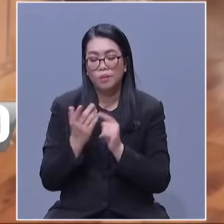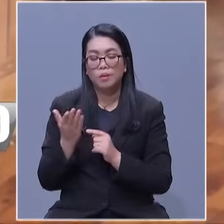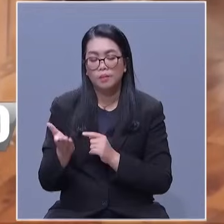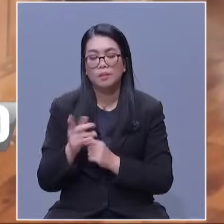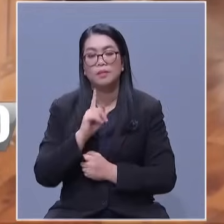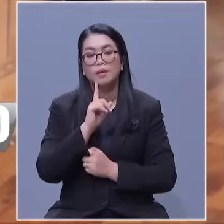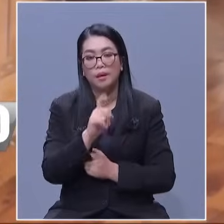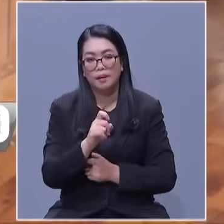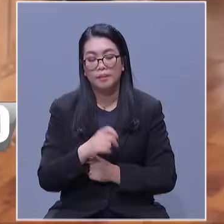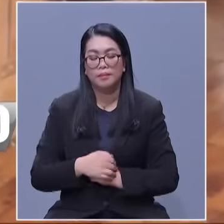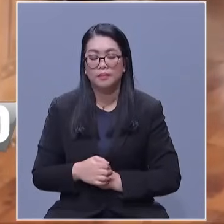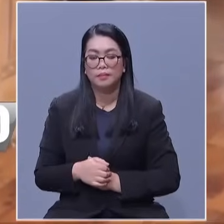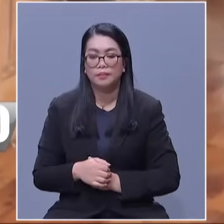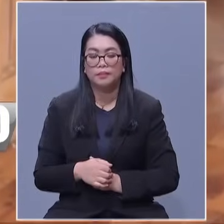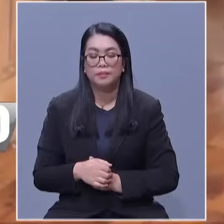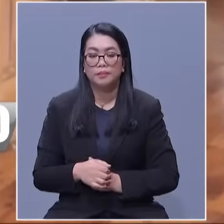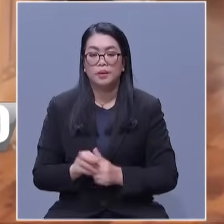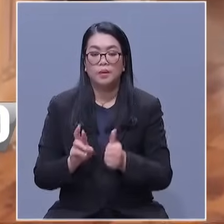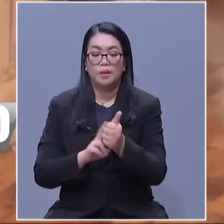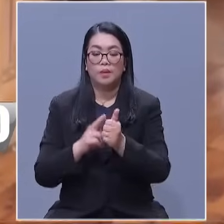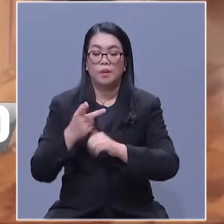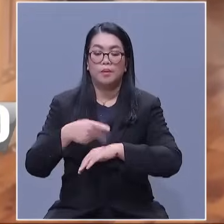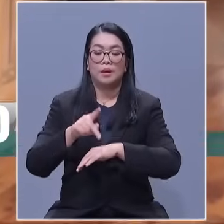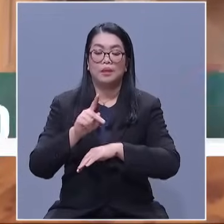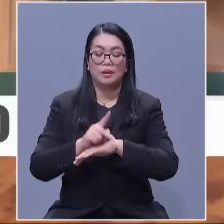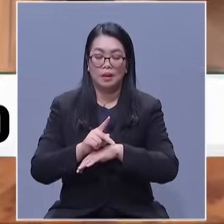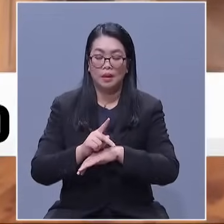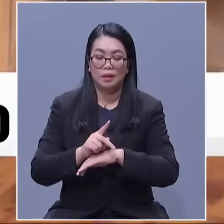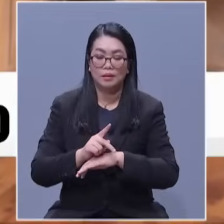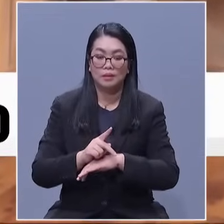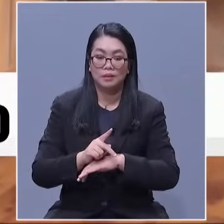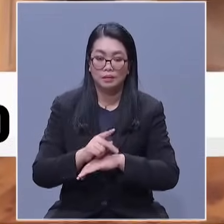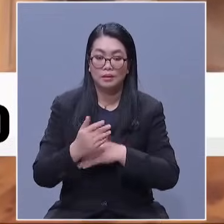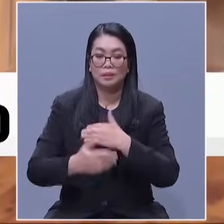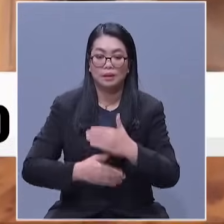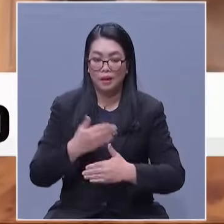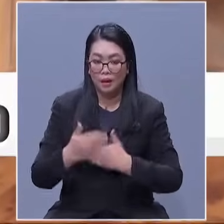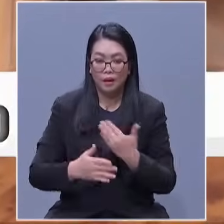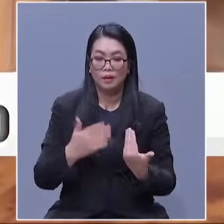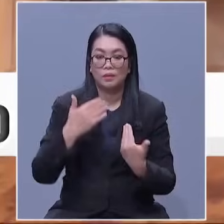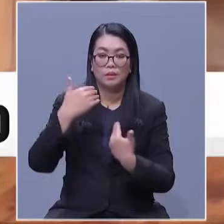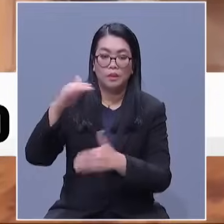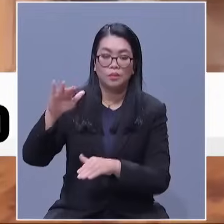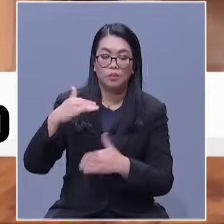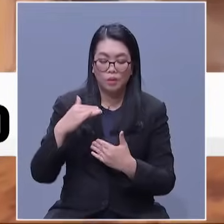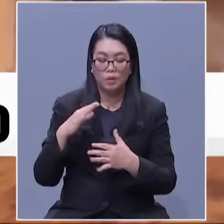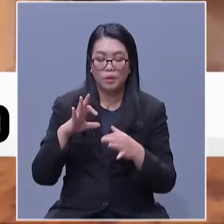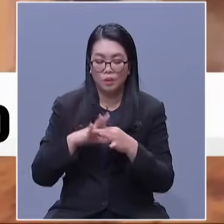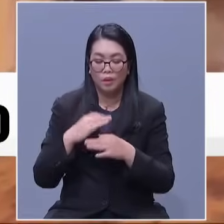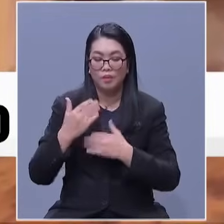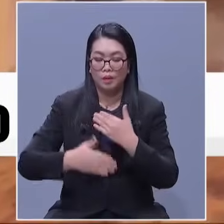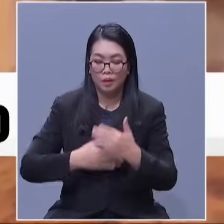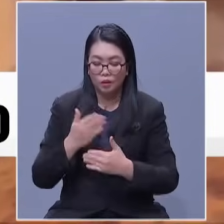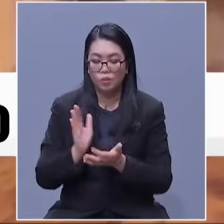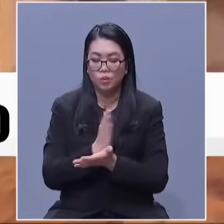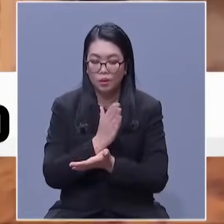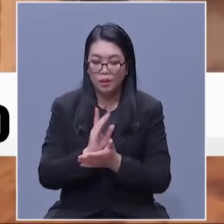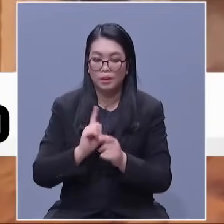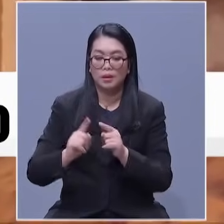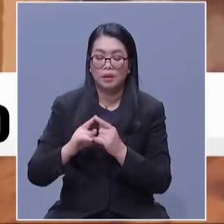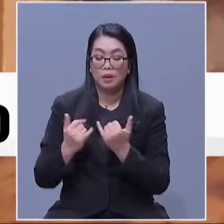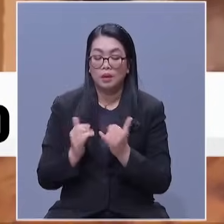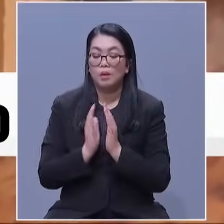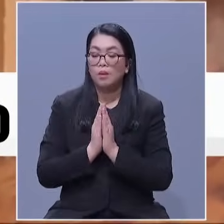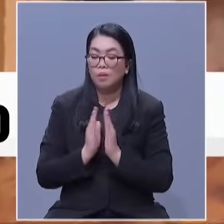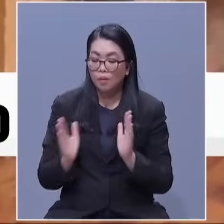ายมาศเวียรารองประธานหอการค้าจังหวัดเชียงรายและประธานหอการค้าอำเภอแม่สายนะคะซึ่งคุณภกายมาศเนี่ยได้แสดงความขอบคุณ